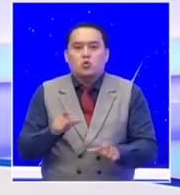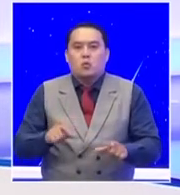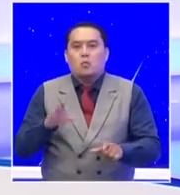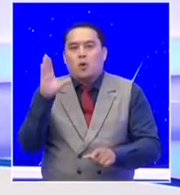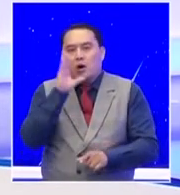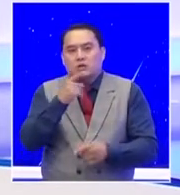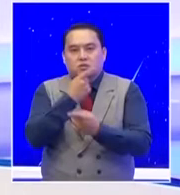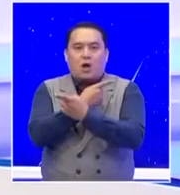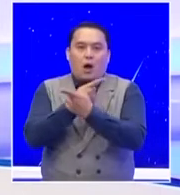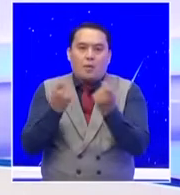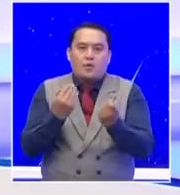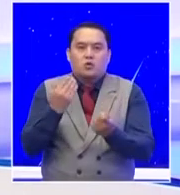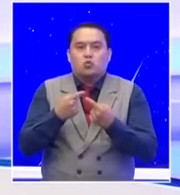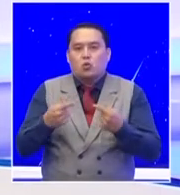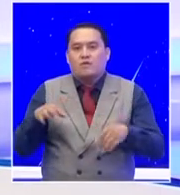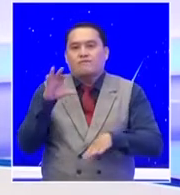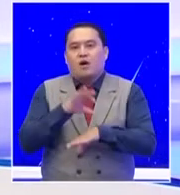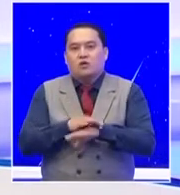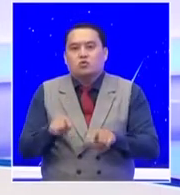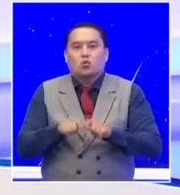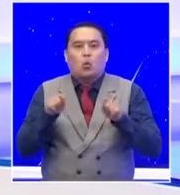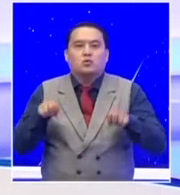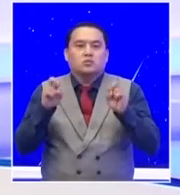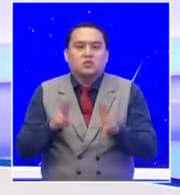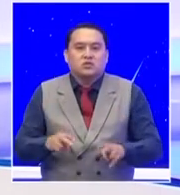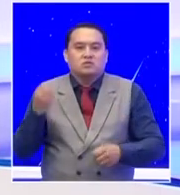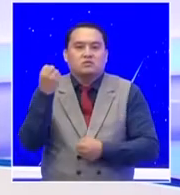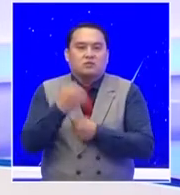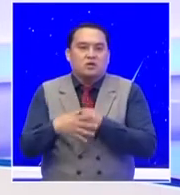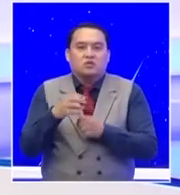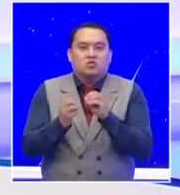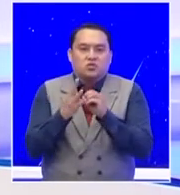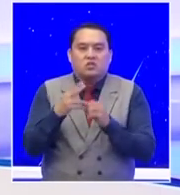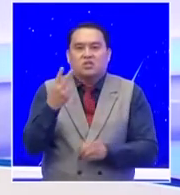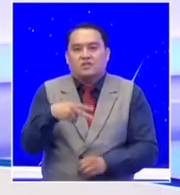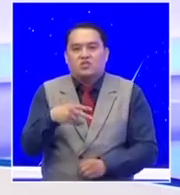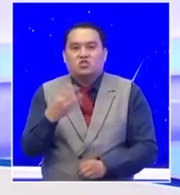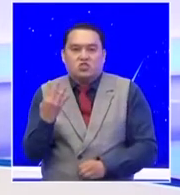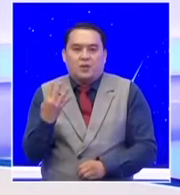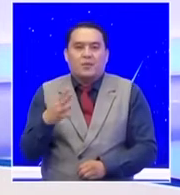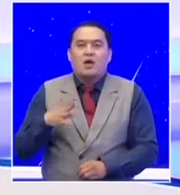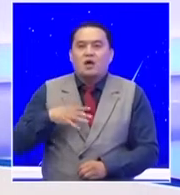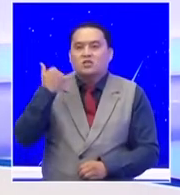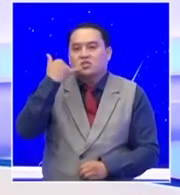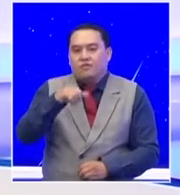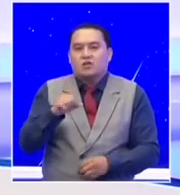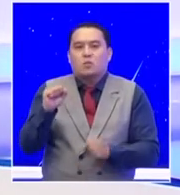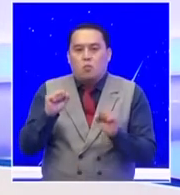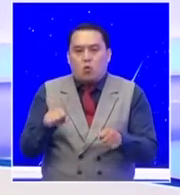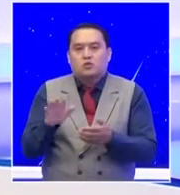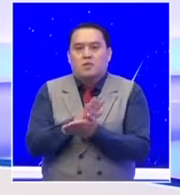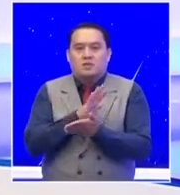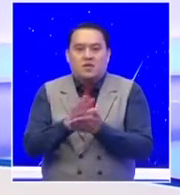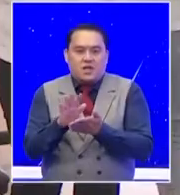могли сообщать об этих и других фактах, создан специальный колл-центр с номером 1424, звонки на которые,